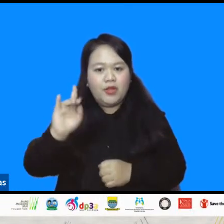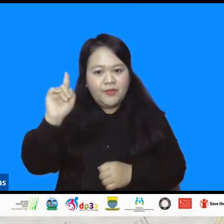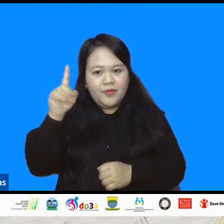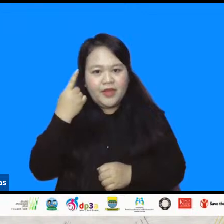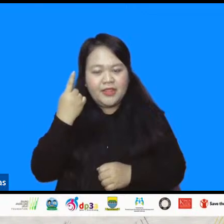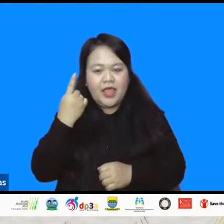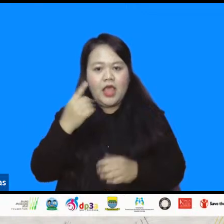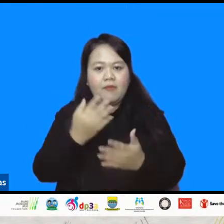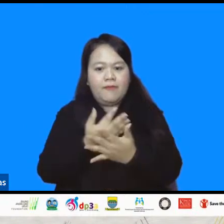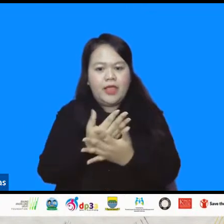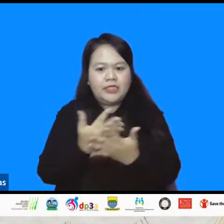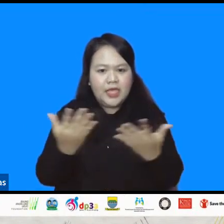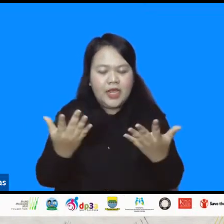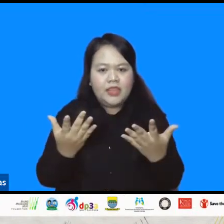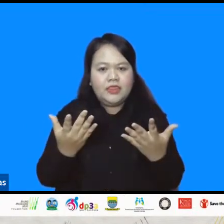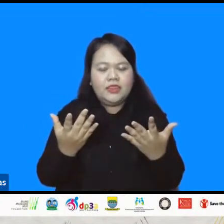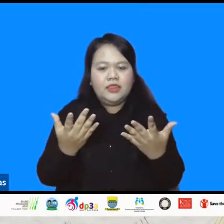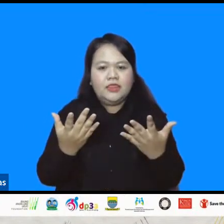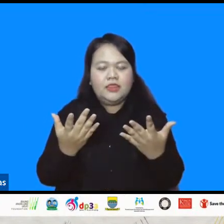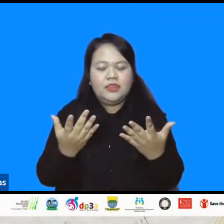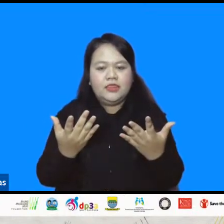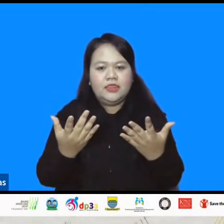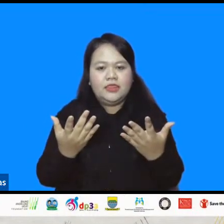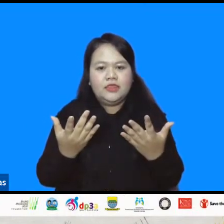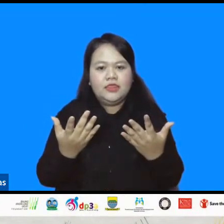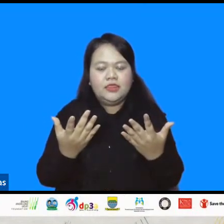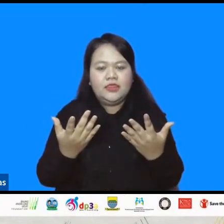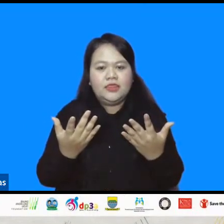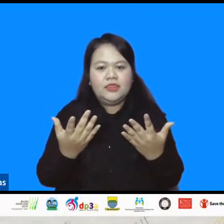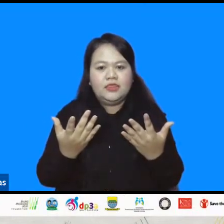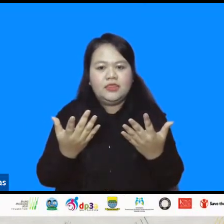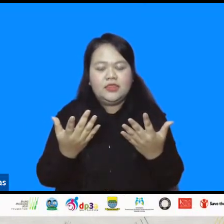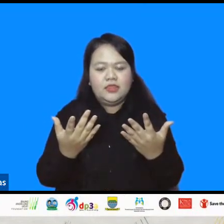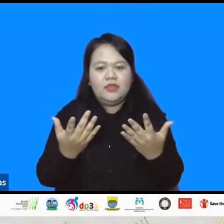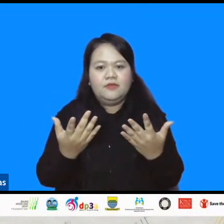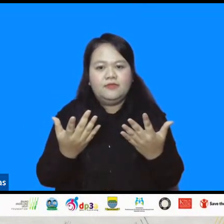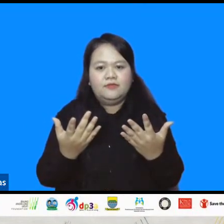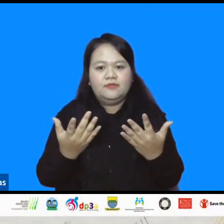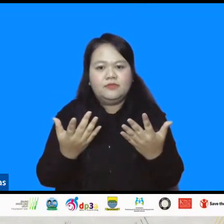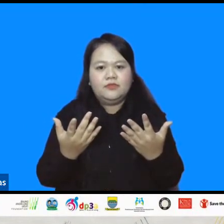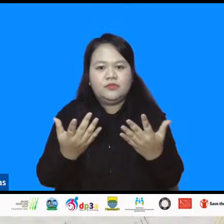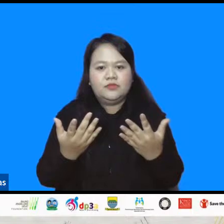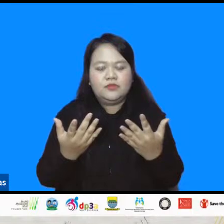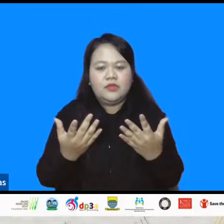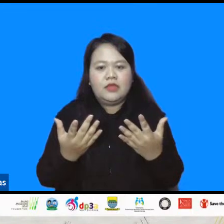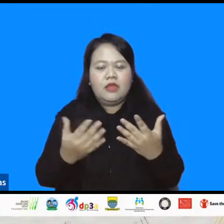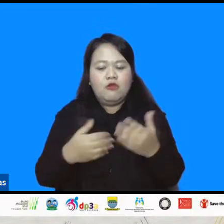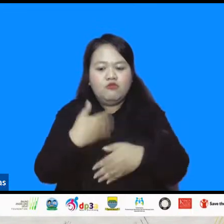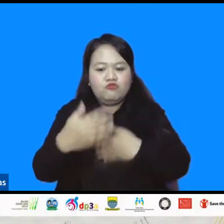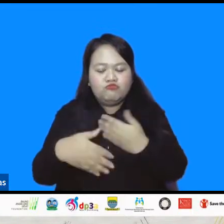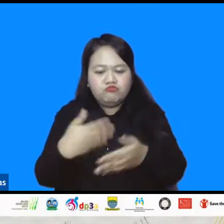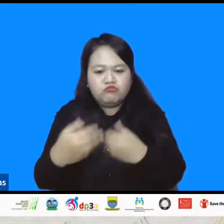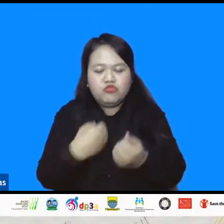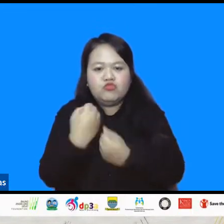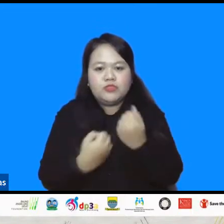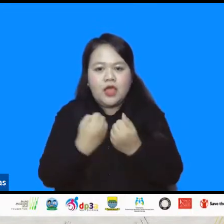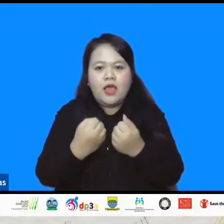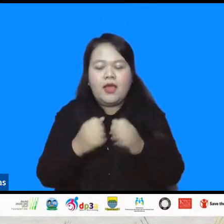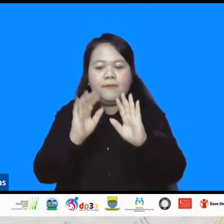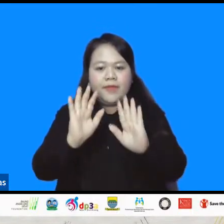tapi masyarakat, termasuk juga mungkin eh, ini apa dunia usaha, media juga ikut mendorong